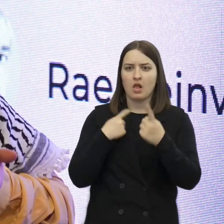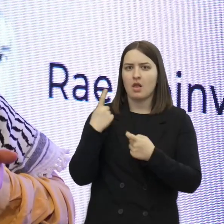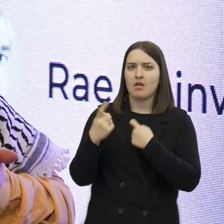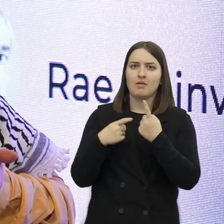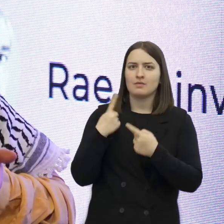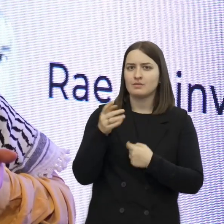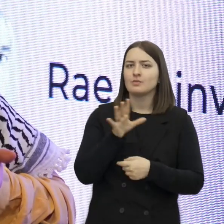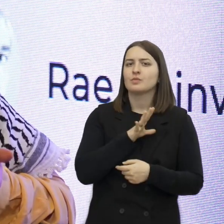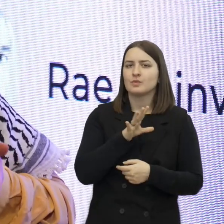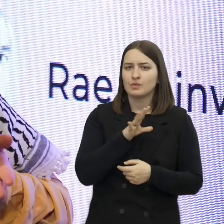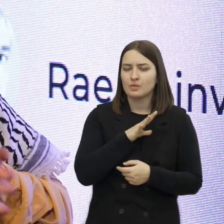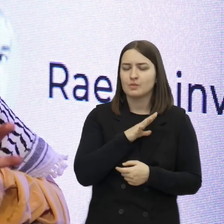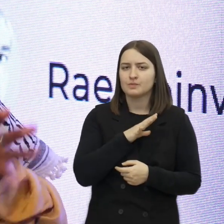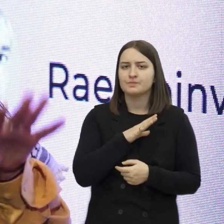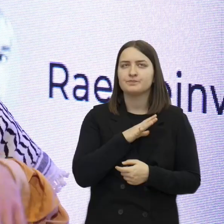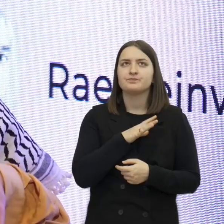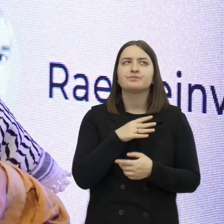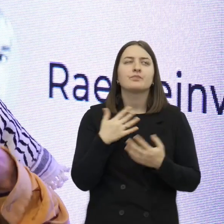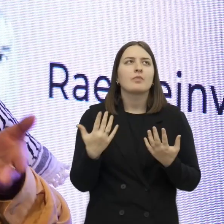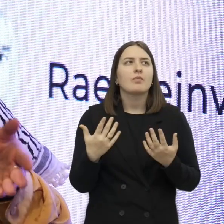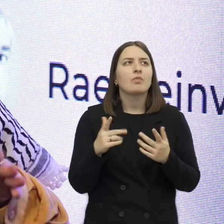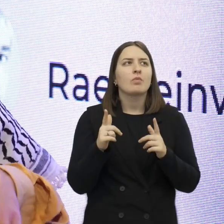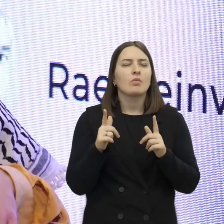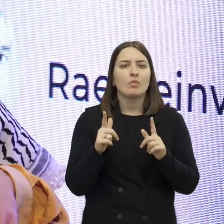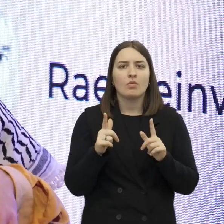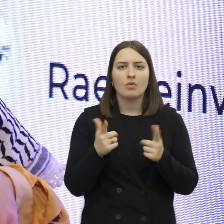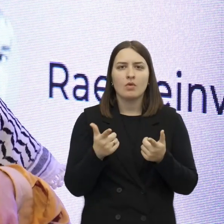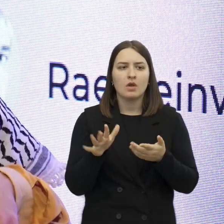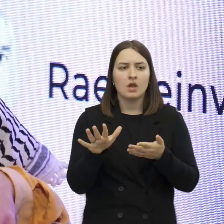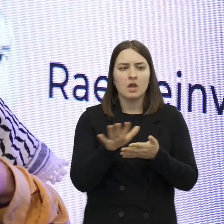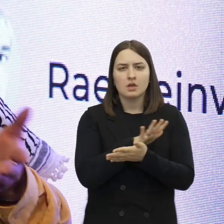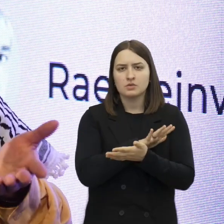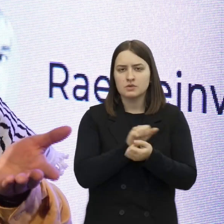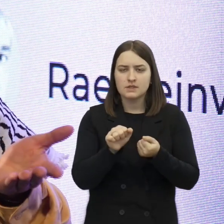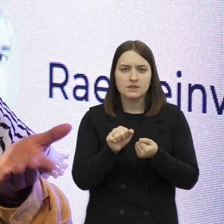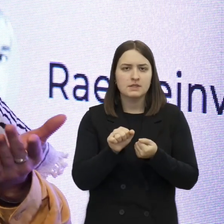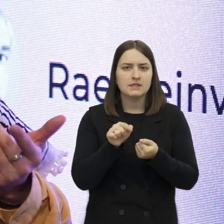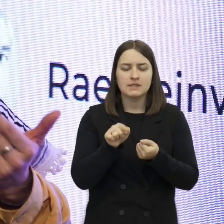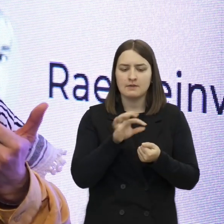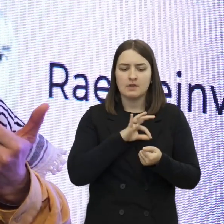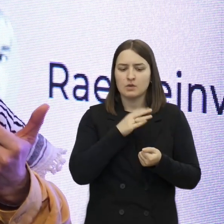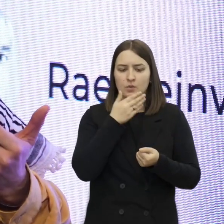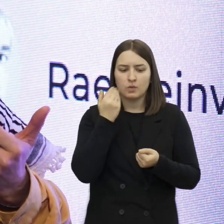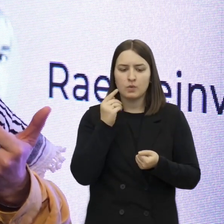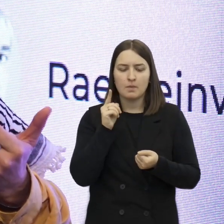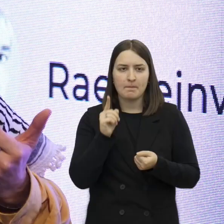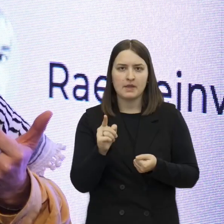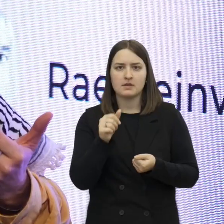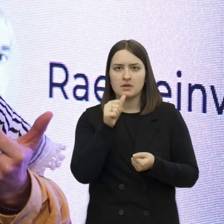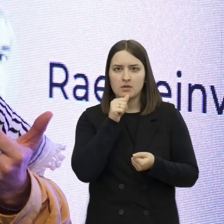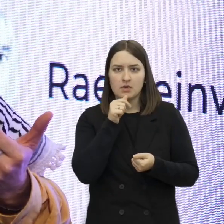aš esu, ne taip klausdavo, nenaudodavo termino genocidas, bet kodėl aš esu, pavyzdžiui, prieš palestiniečių